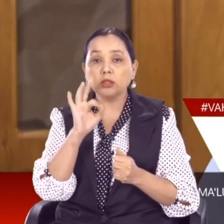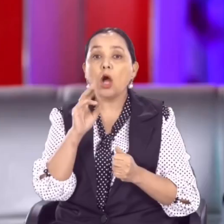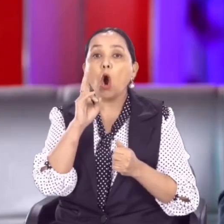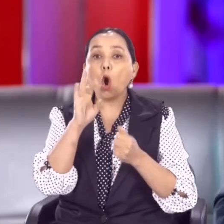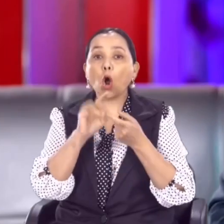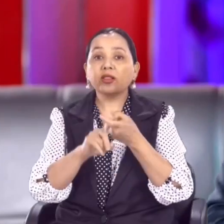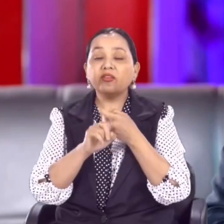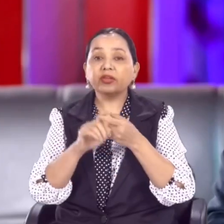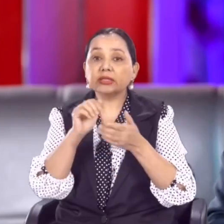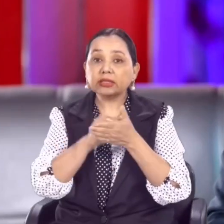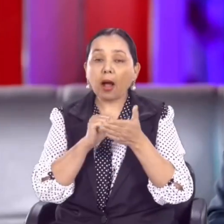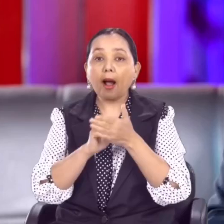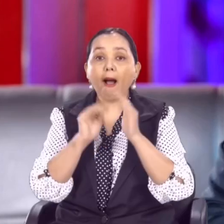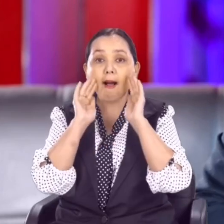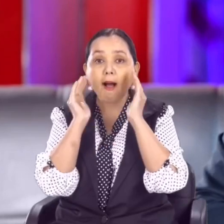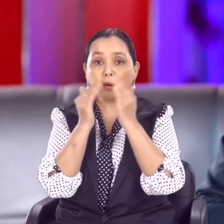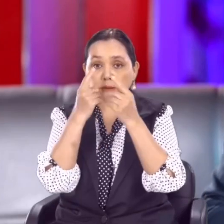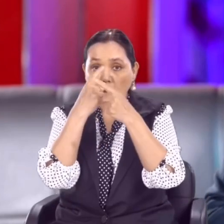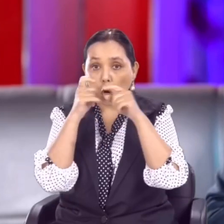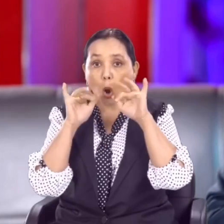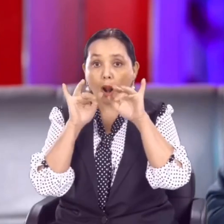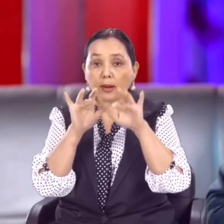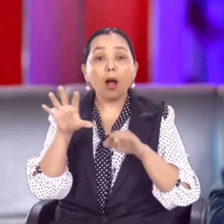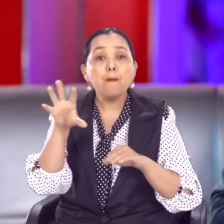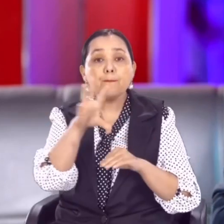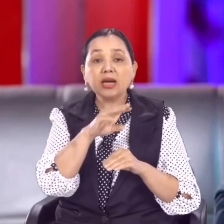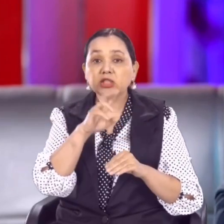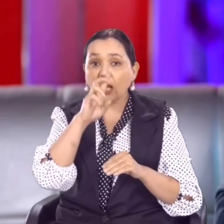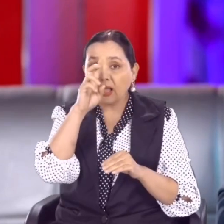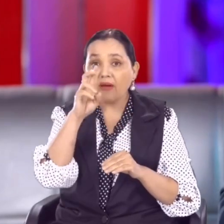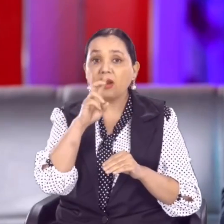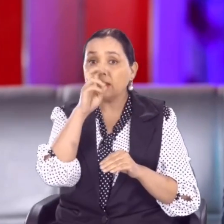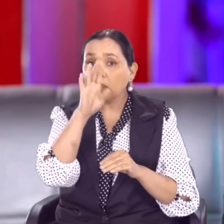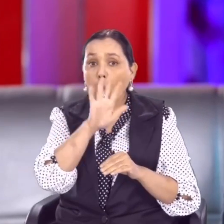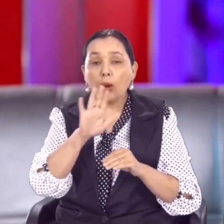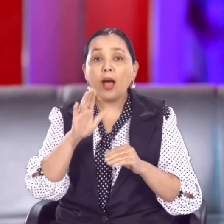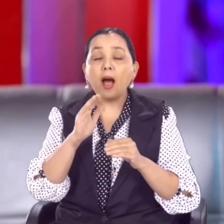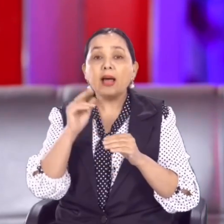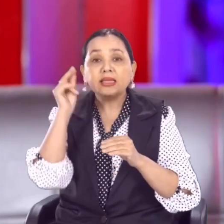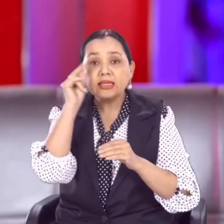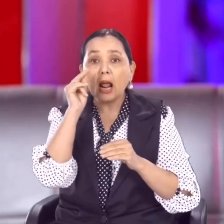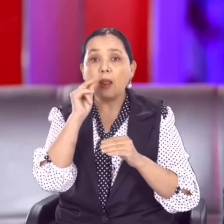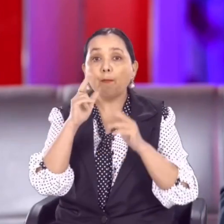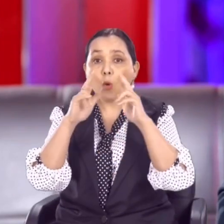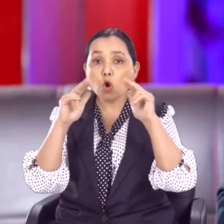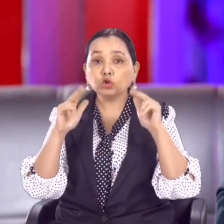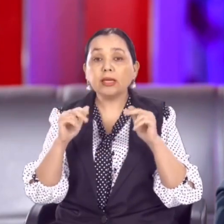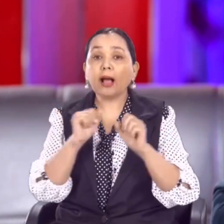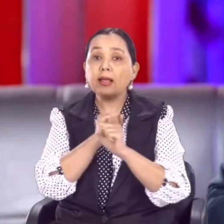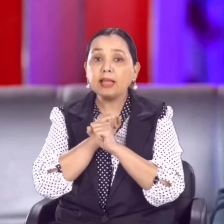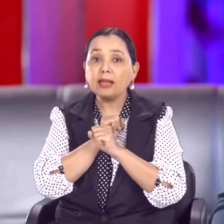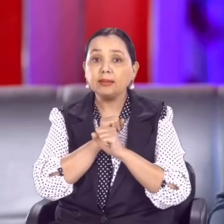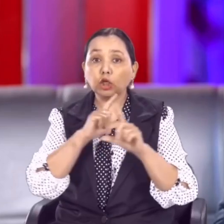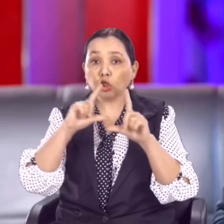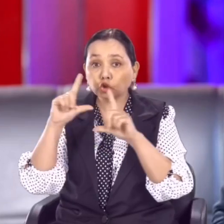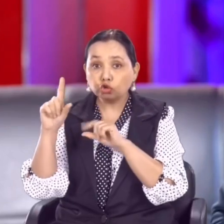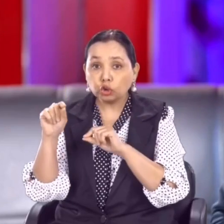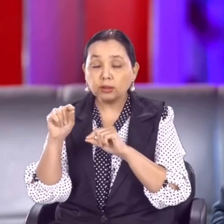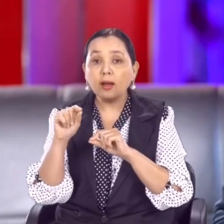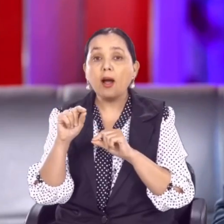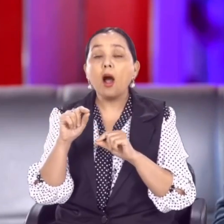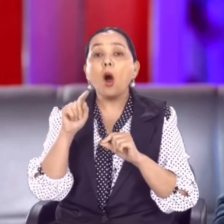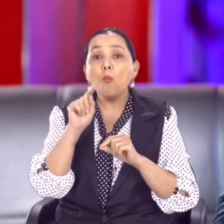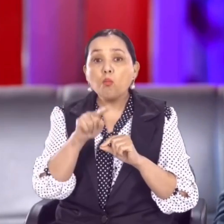olingan. Koronavirus sababli karantin e'lon qilingandan so'ng barcha davlat va nodavlat ta'lim muassasalari ham ta'tilga chiqdi